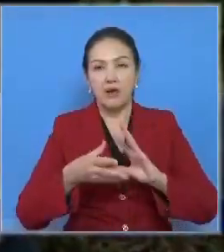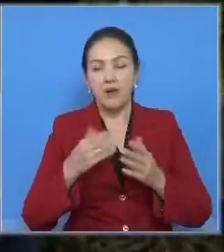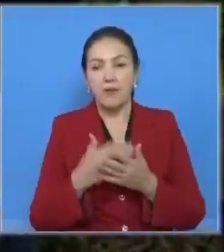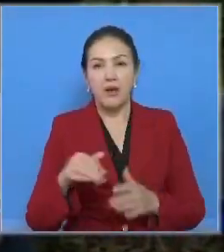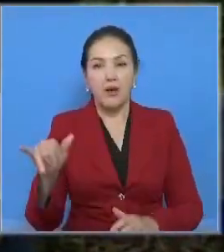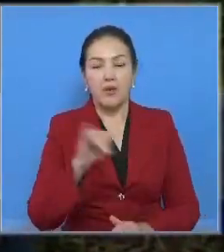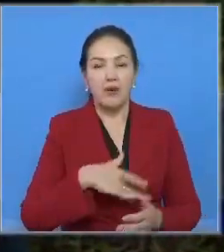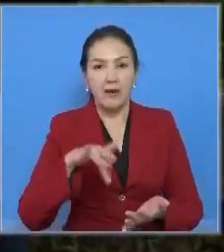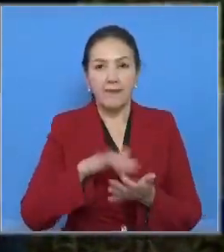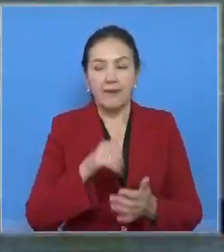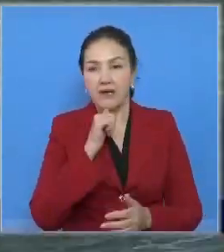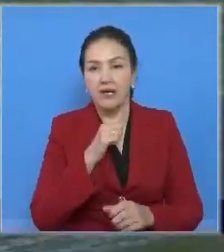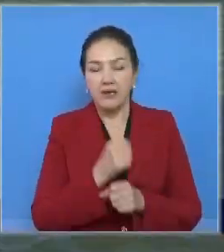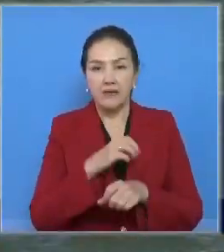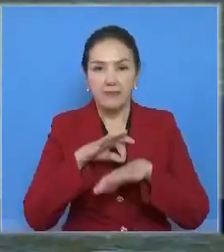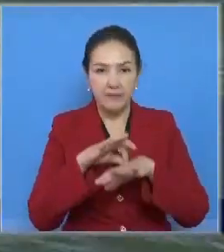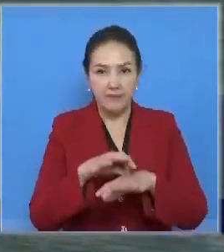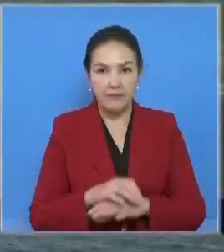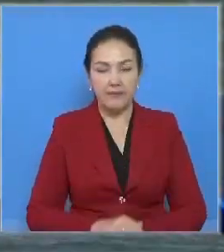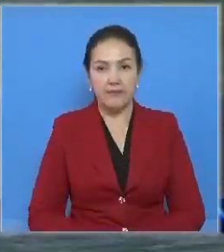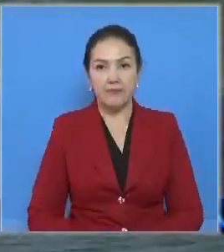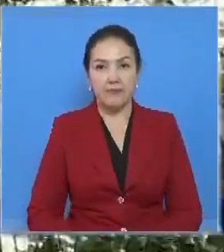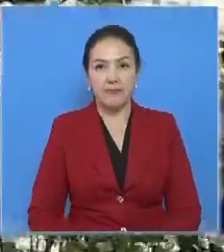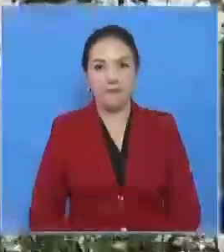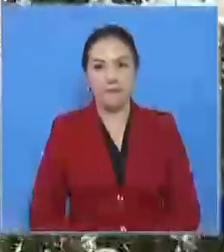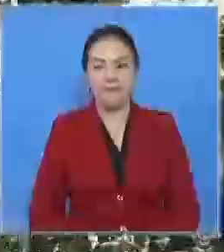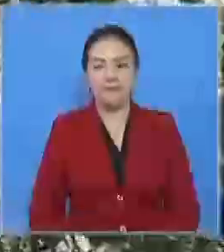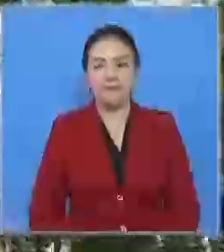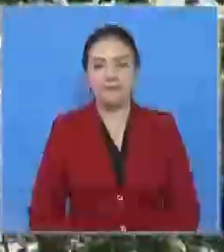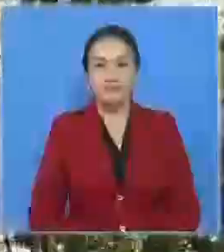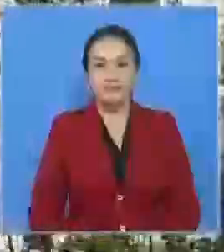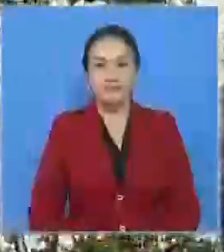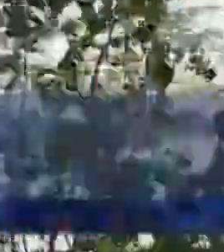Орал қаласындағы зертханада жұмыс жүргізіледі. Райгүл Еншібай, Азамат Сауханов, Ақтөбе телеарнасы.